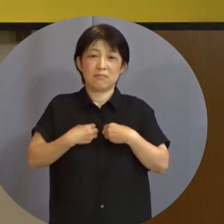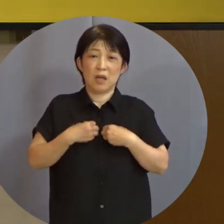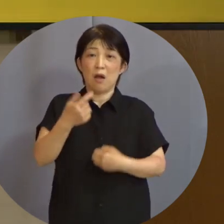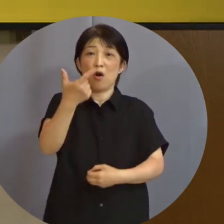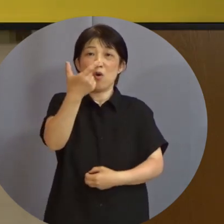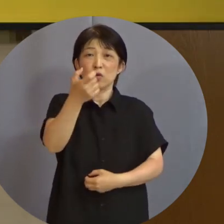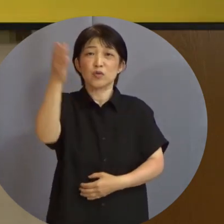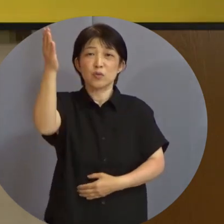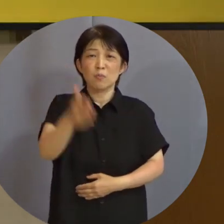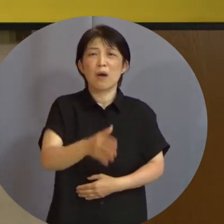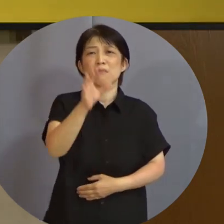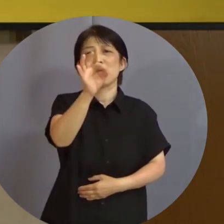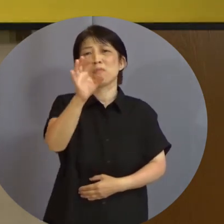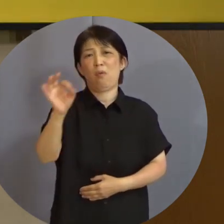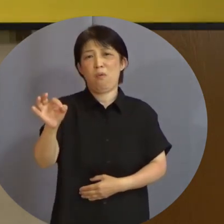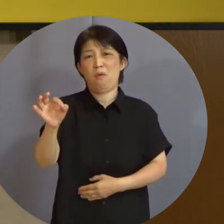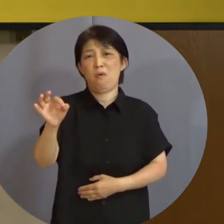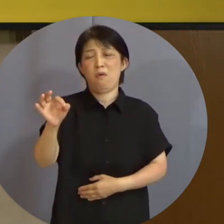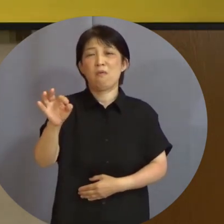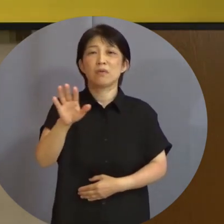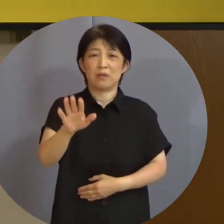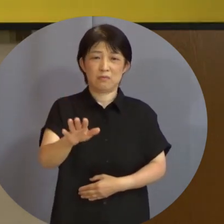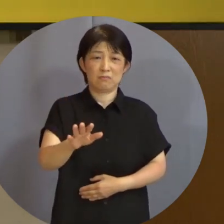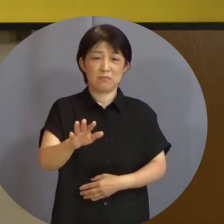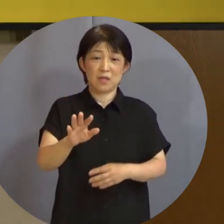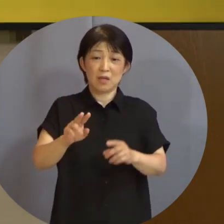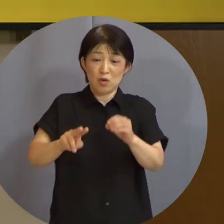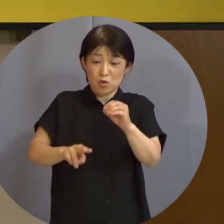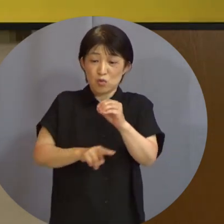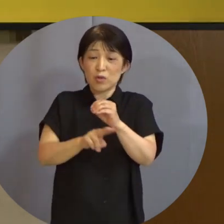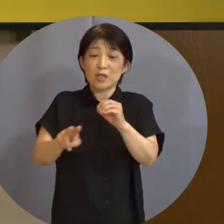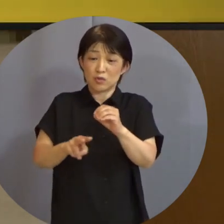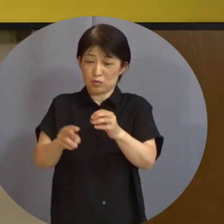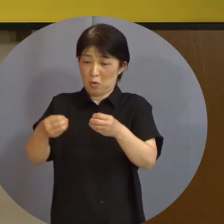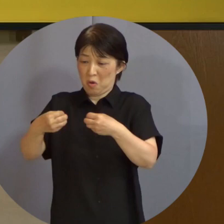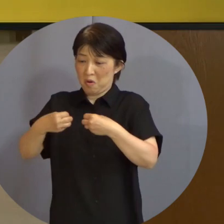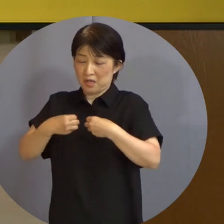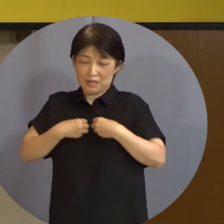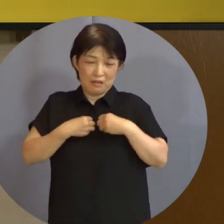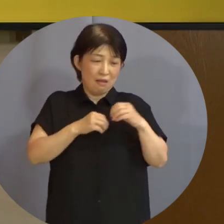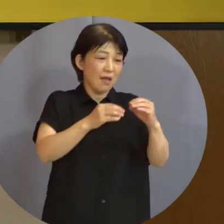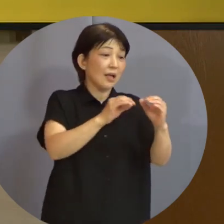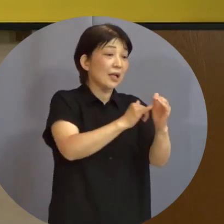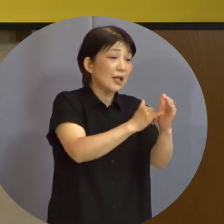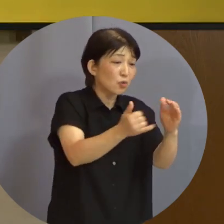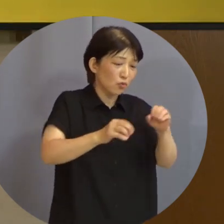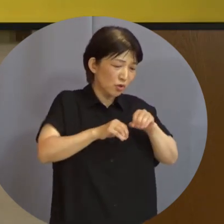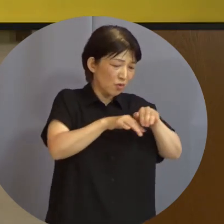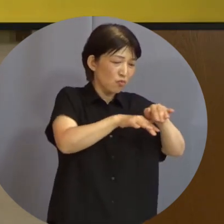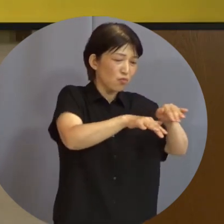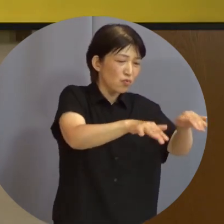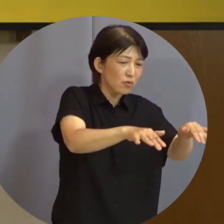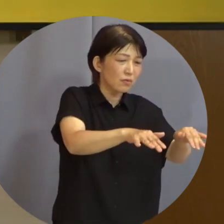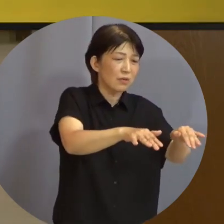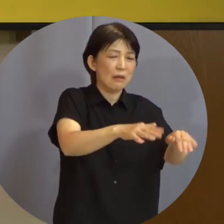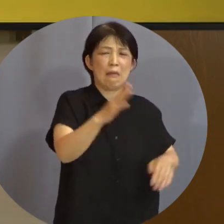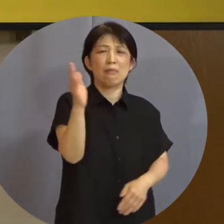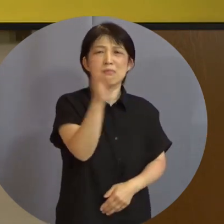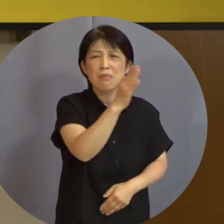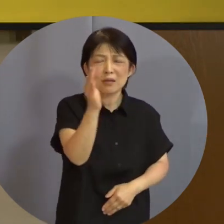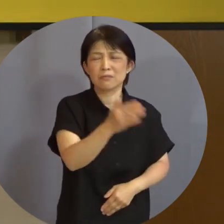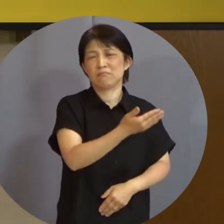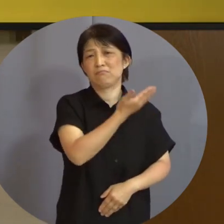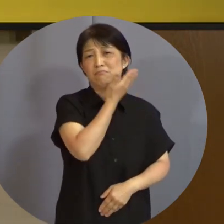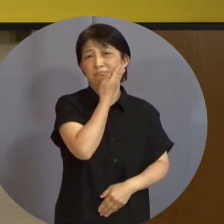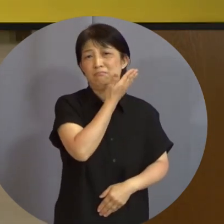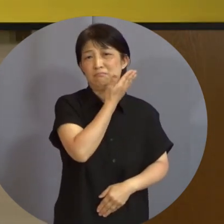。したがってウイルスを家庭に持ち込まない、このことが一番重要です。ウイルスを家庭に